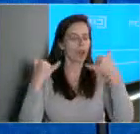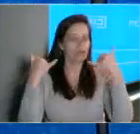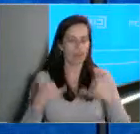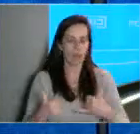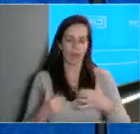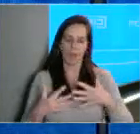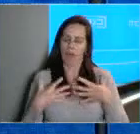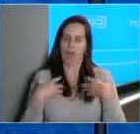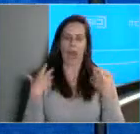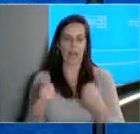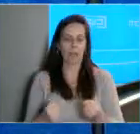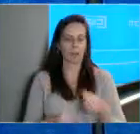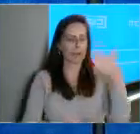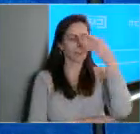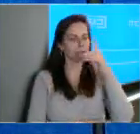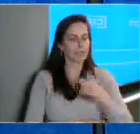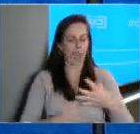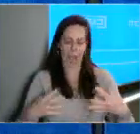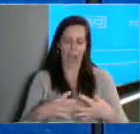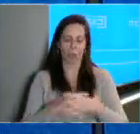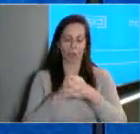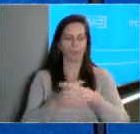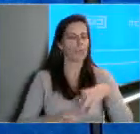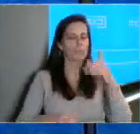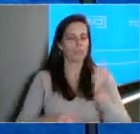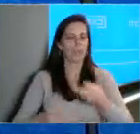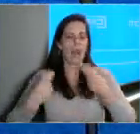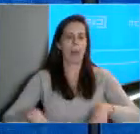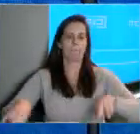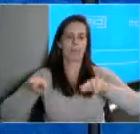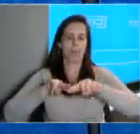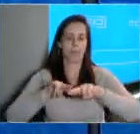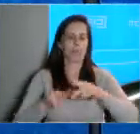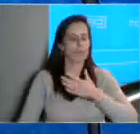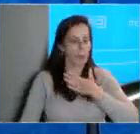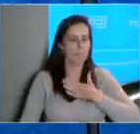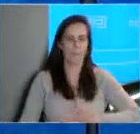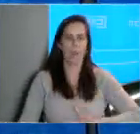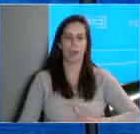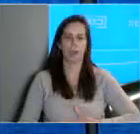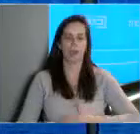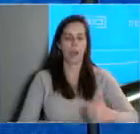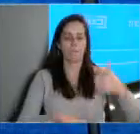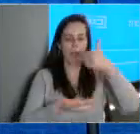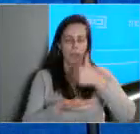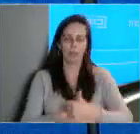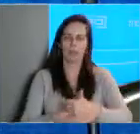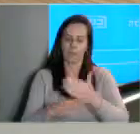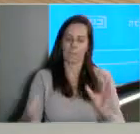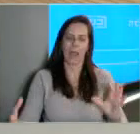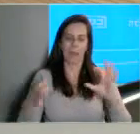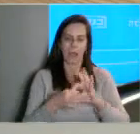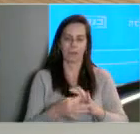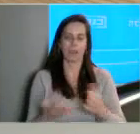הזה החלמה, היא זקוקה לאחדות, היא זקוקה לפיוס, היא כמהה למנהיגות